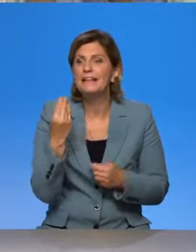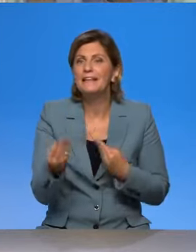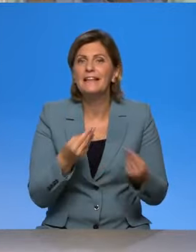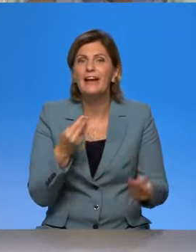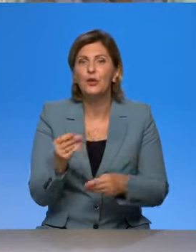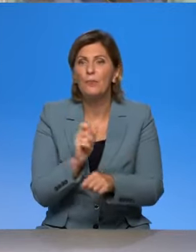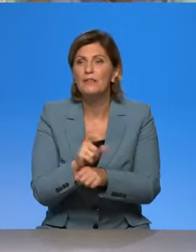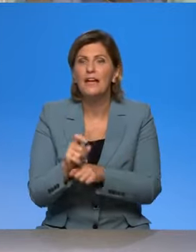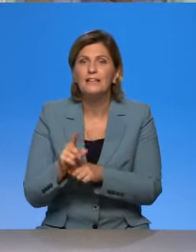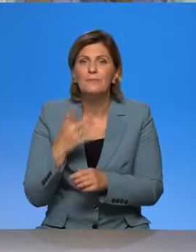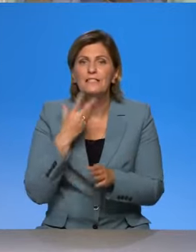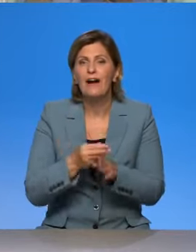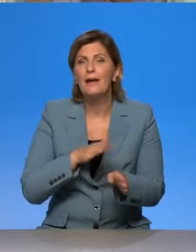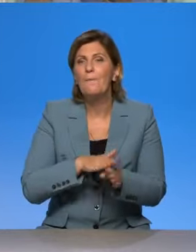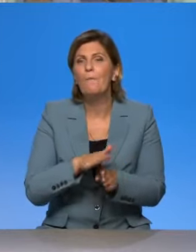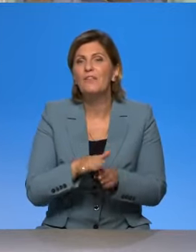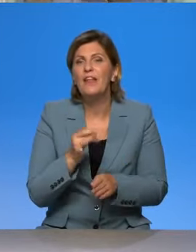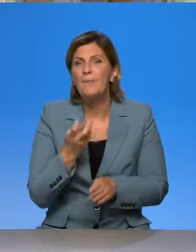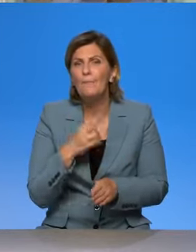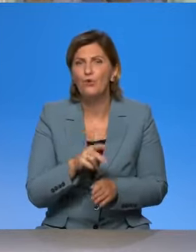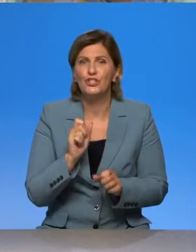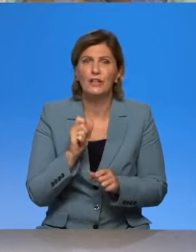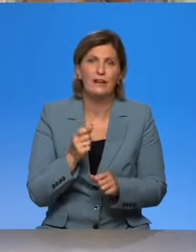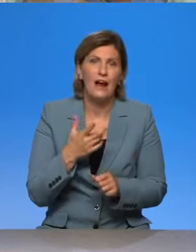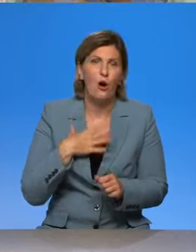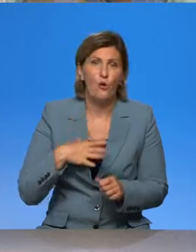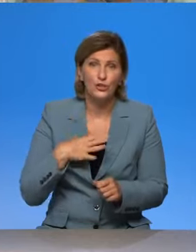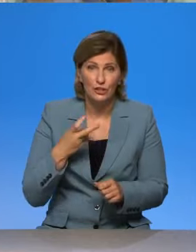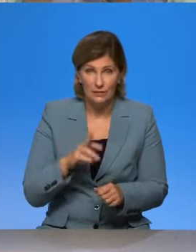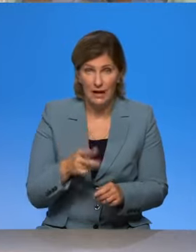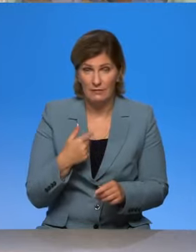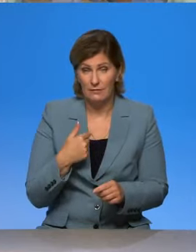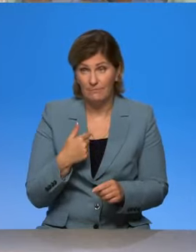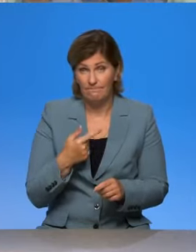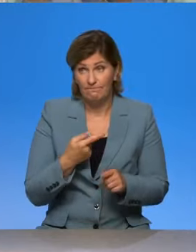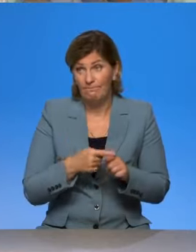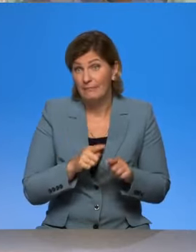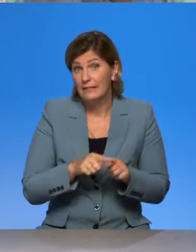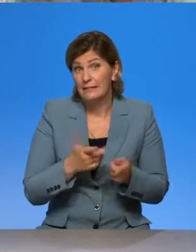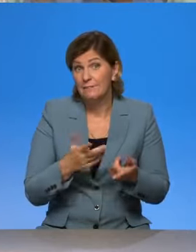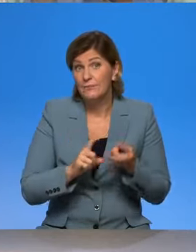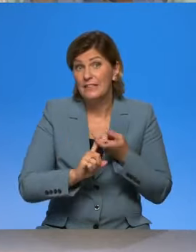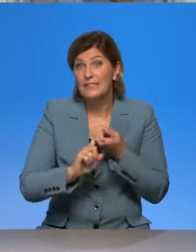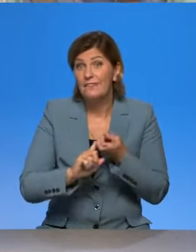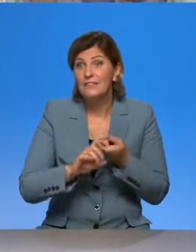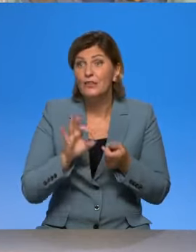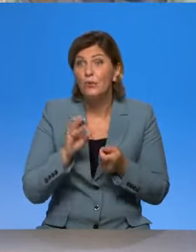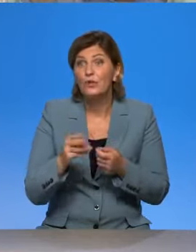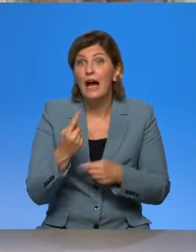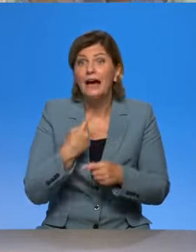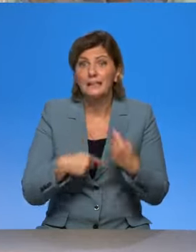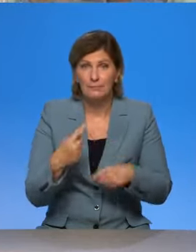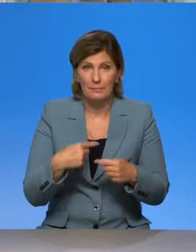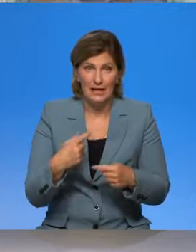полномочия, ожидания, чтобы они нам... Это мы оцениваем их действия, функционирование. Это очень зависит от каких-то обратных связей, тех же самых